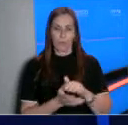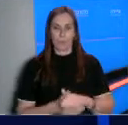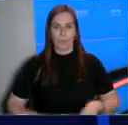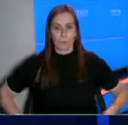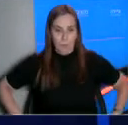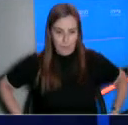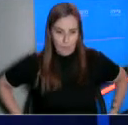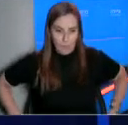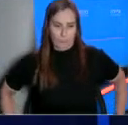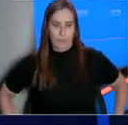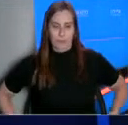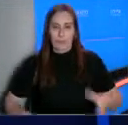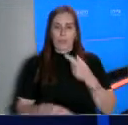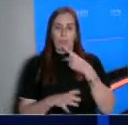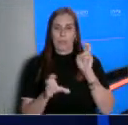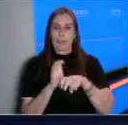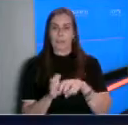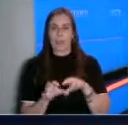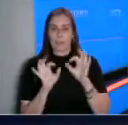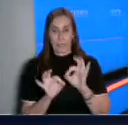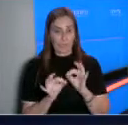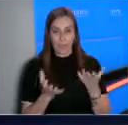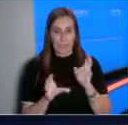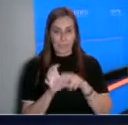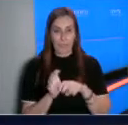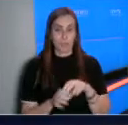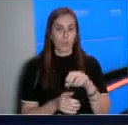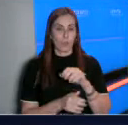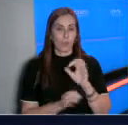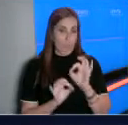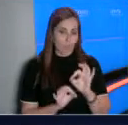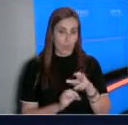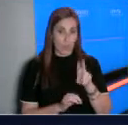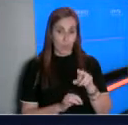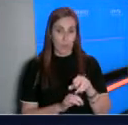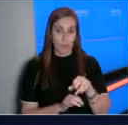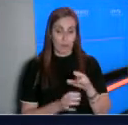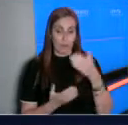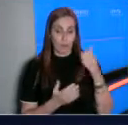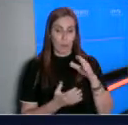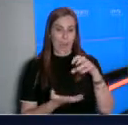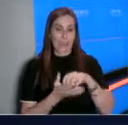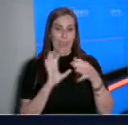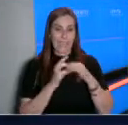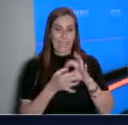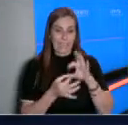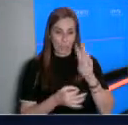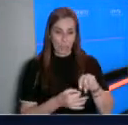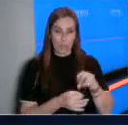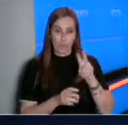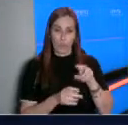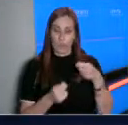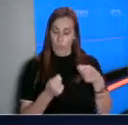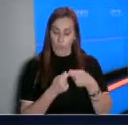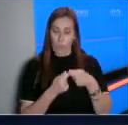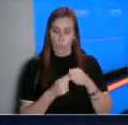בוא נגיד לאנשים איך מצטרפים אליכם. אז בעצם, קודם כל, יש לנו עמוד הצטרפות באתר האינטרנט, יש לנו, אפשר ליצור